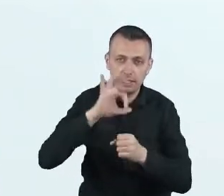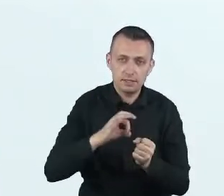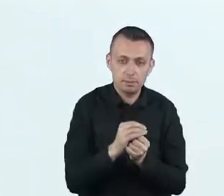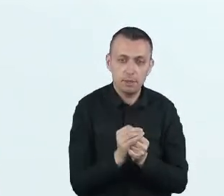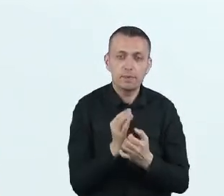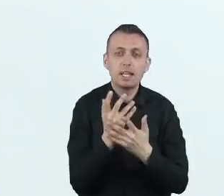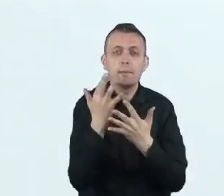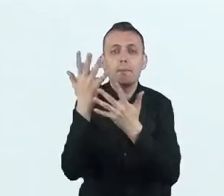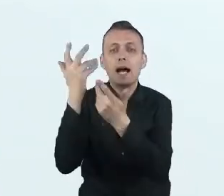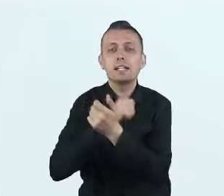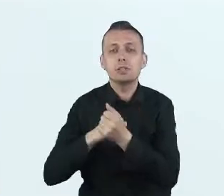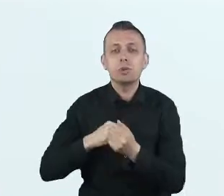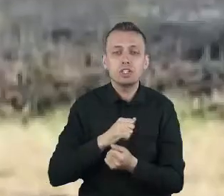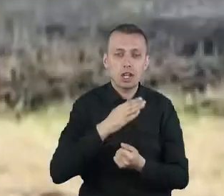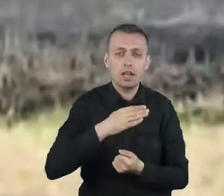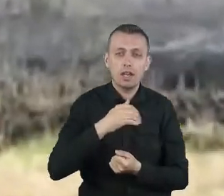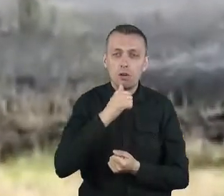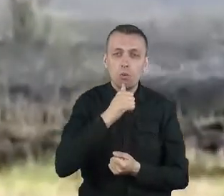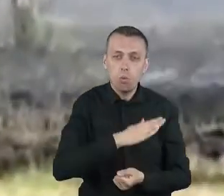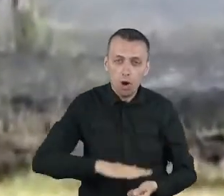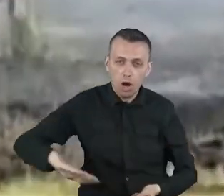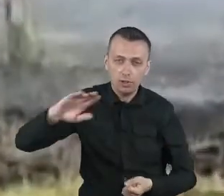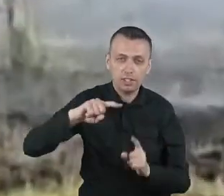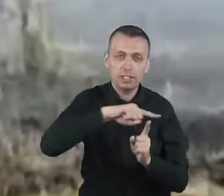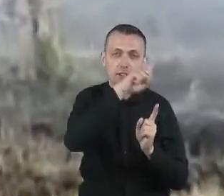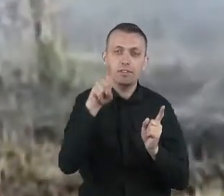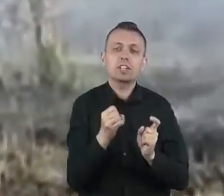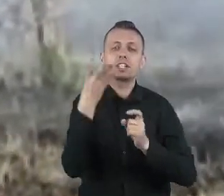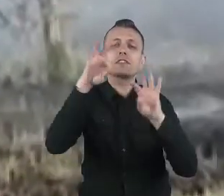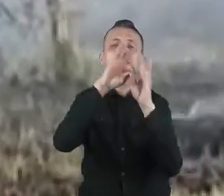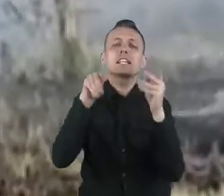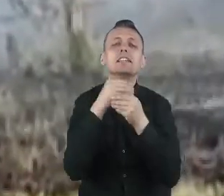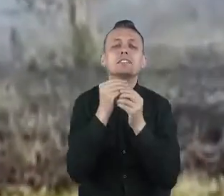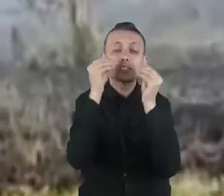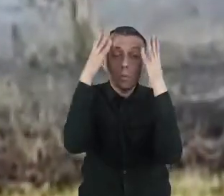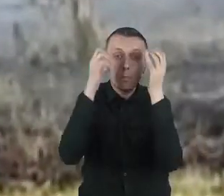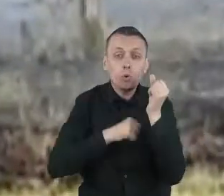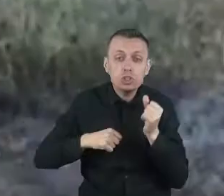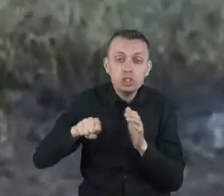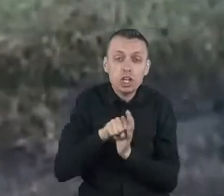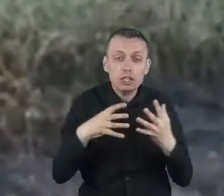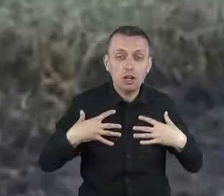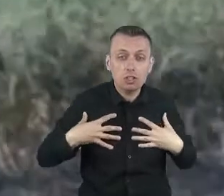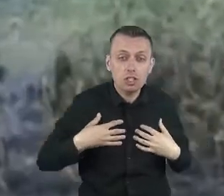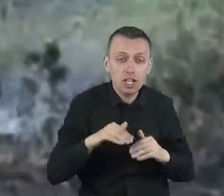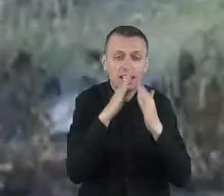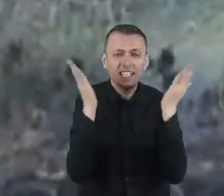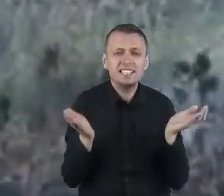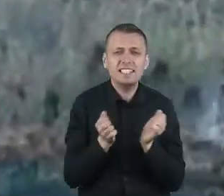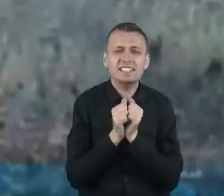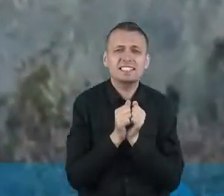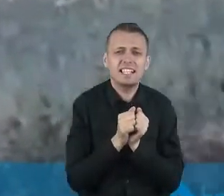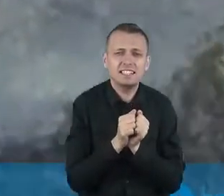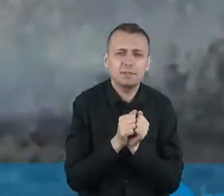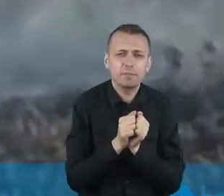gdy zauważymy istniejące zagrożenie. W okresie wiosennym wszystko budzi się do życia. Niestety uschnięta roślinność w tych